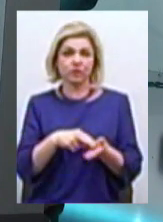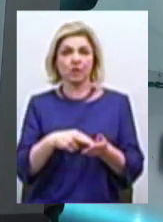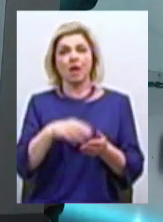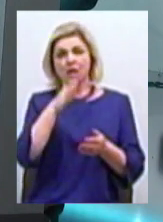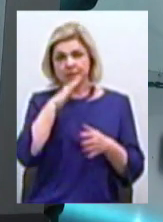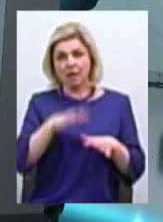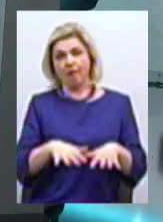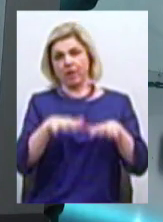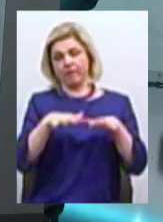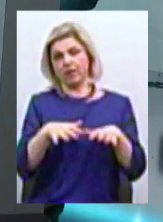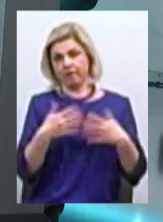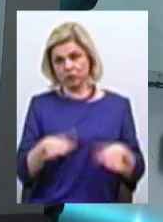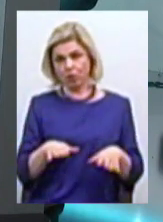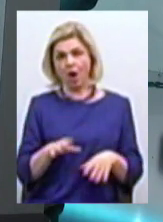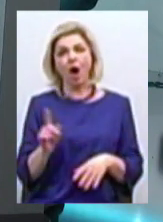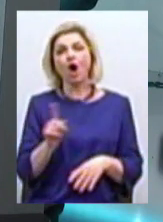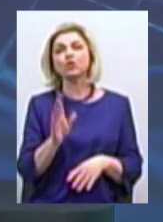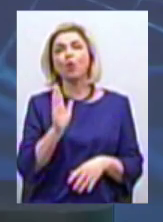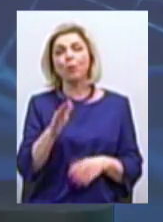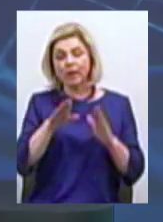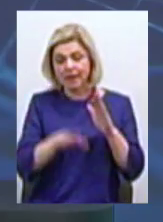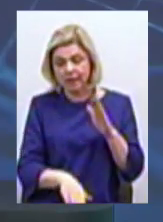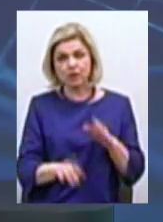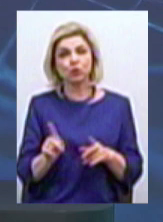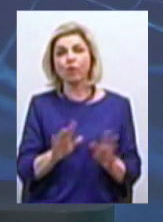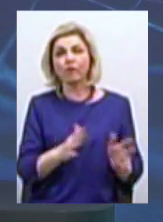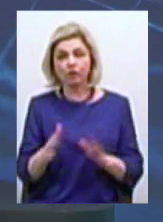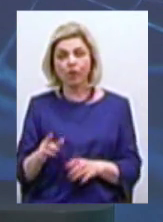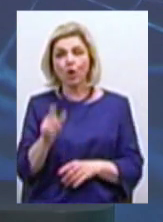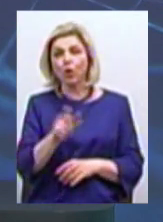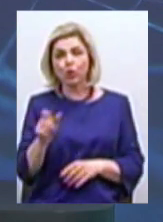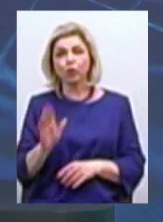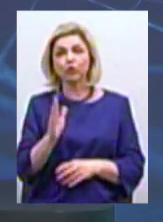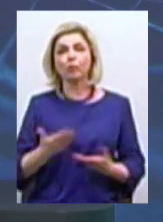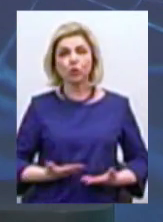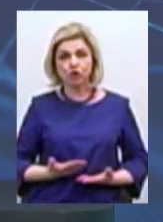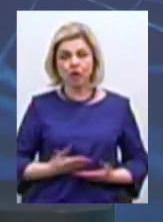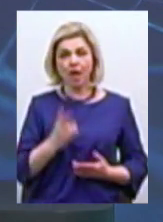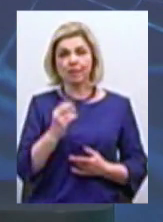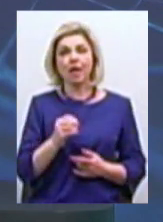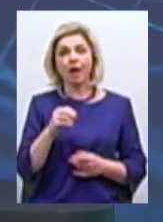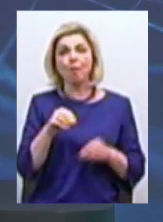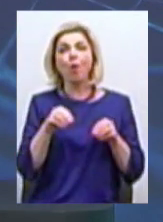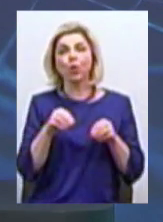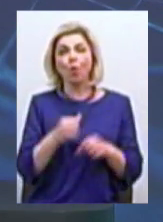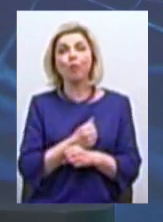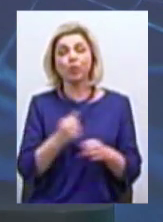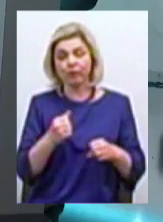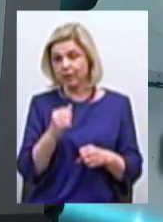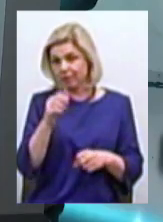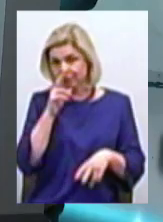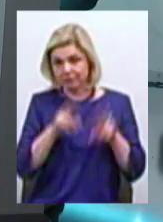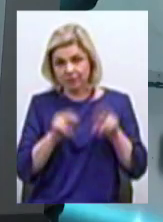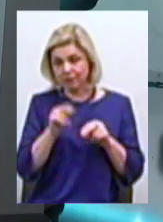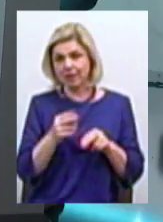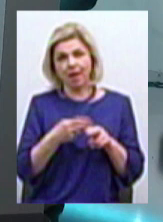води. А те, що внизу буде відбуватися, те, що люди будуть жити фактично на пороховій бочці, це нікого не хвилює.